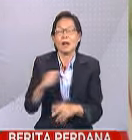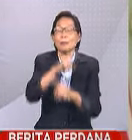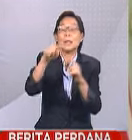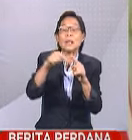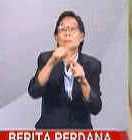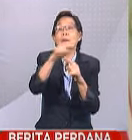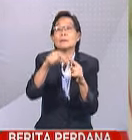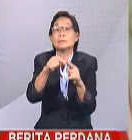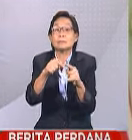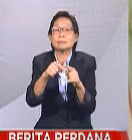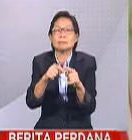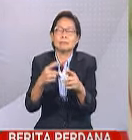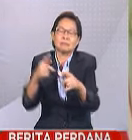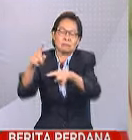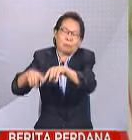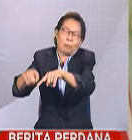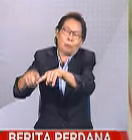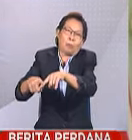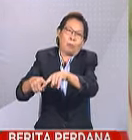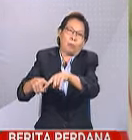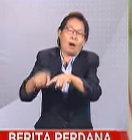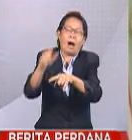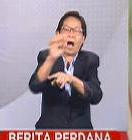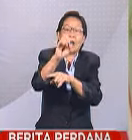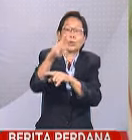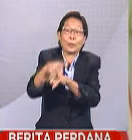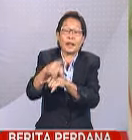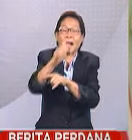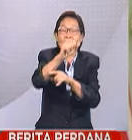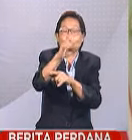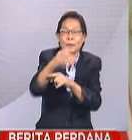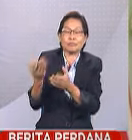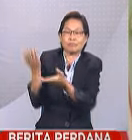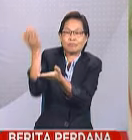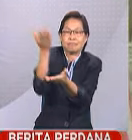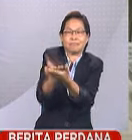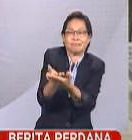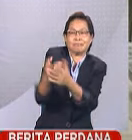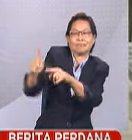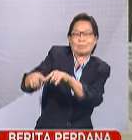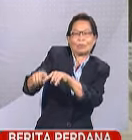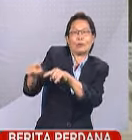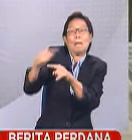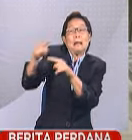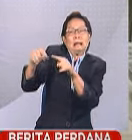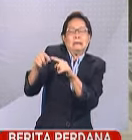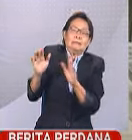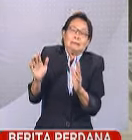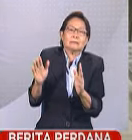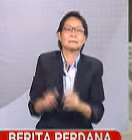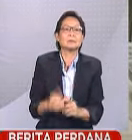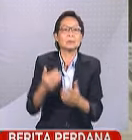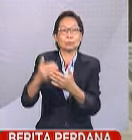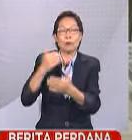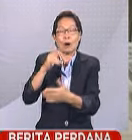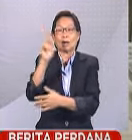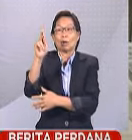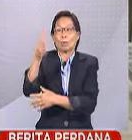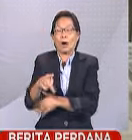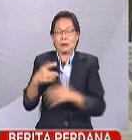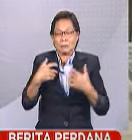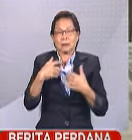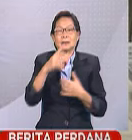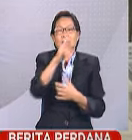bila taarefon kita bergantung kepada shop yang dibentangkan uh Hai sebelum ini ketua